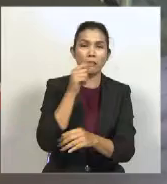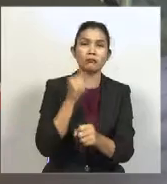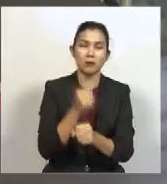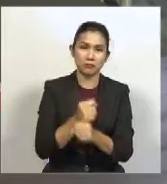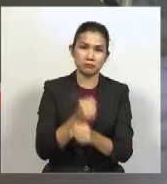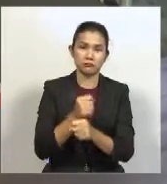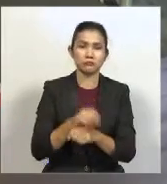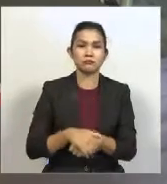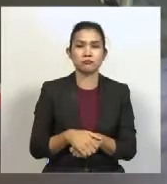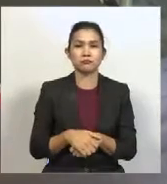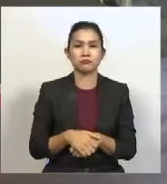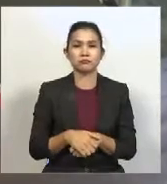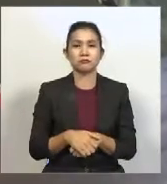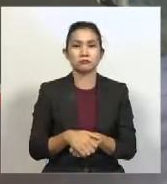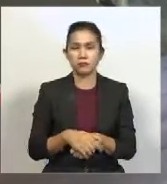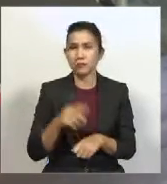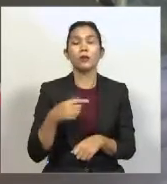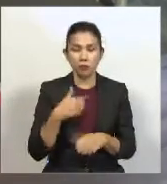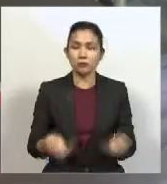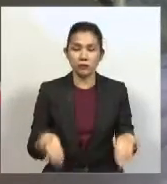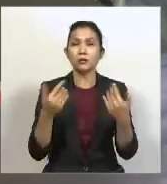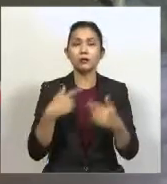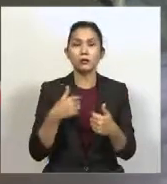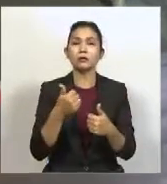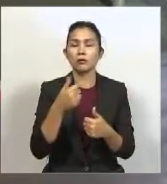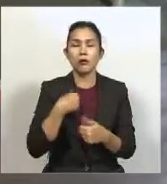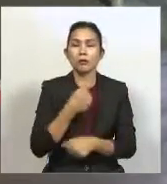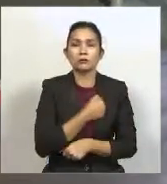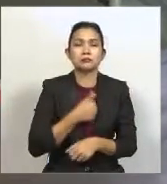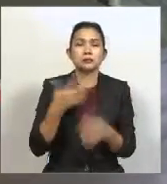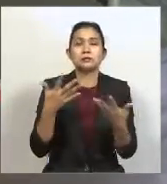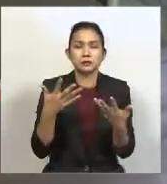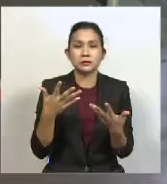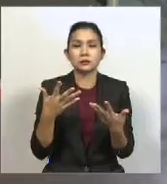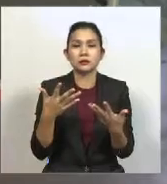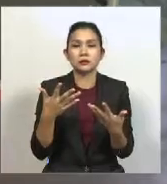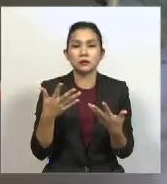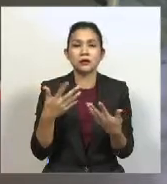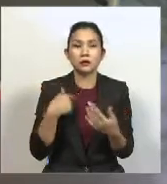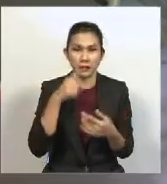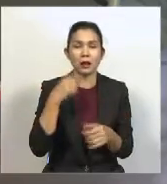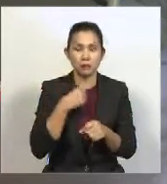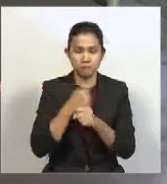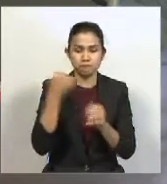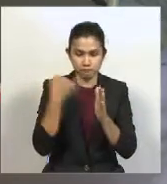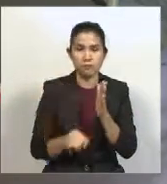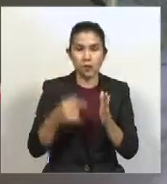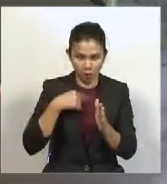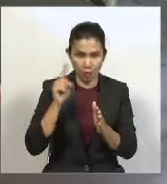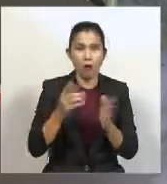อนก็รื้อก็รื้อผมไม่ได้เสียใจอะไรรื้อก็เราทำผิดลงในคล